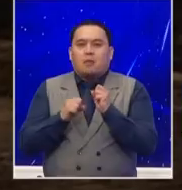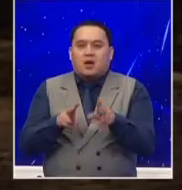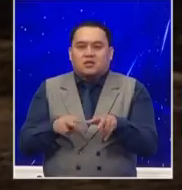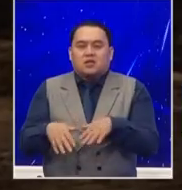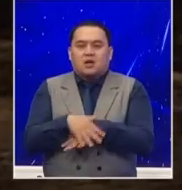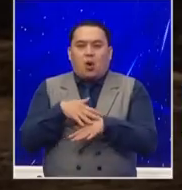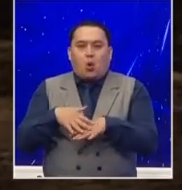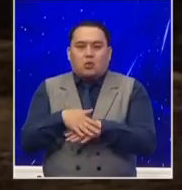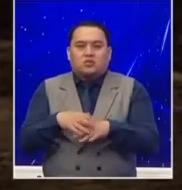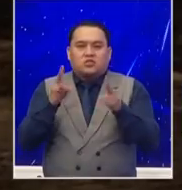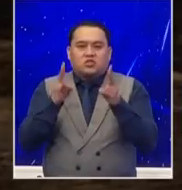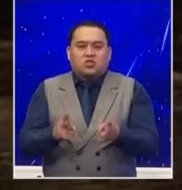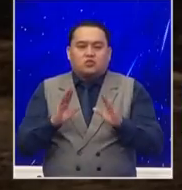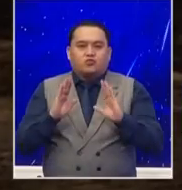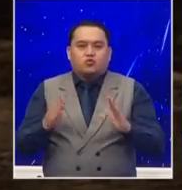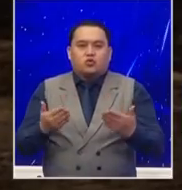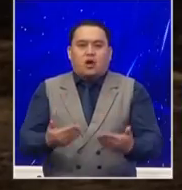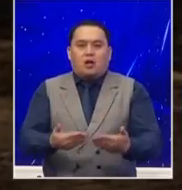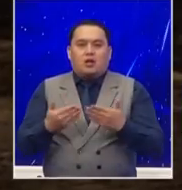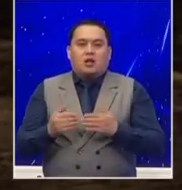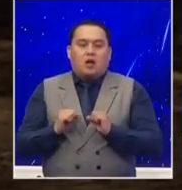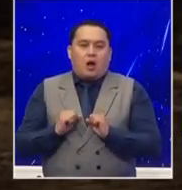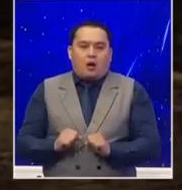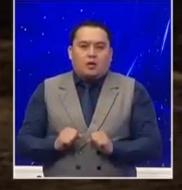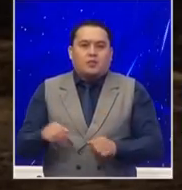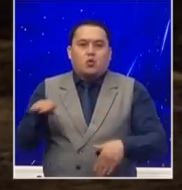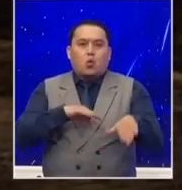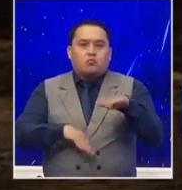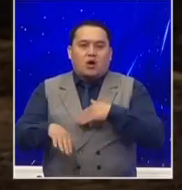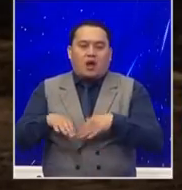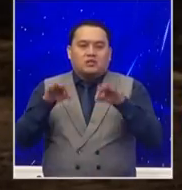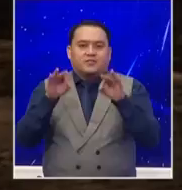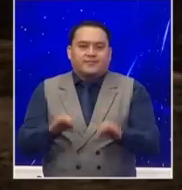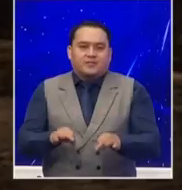граждан, недопущения несчастных случаев при купании